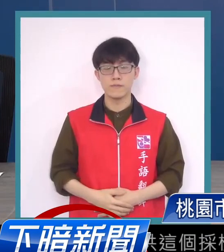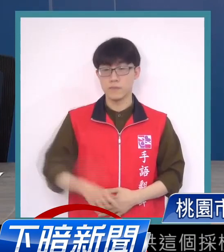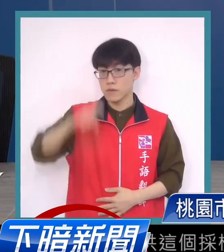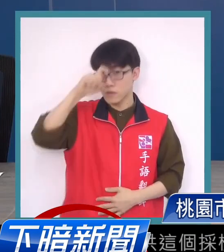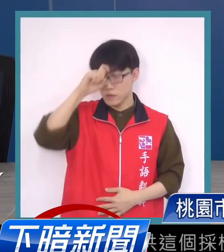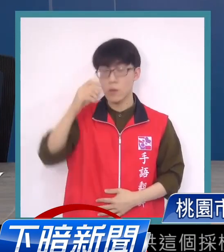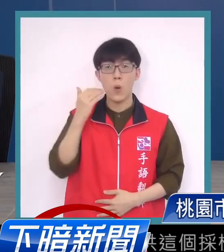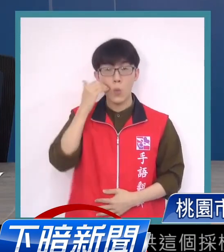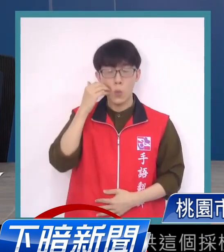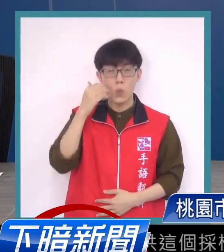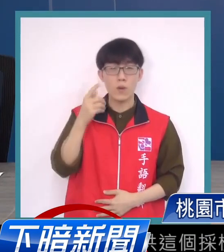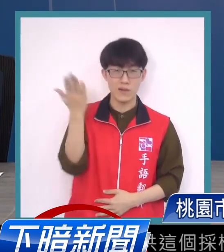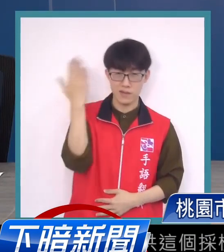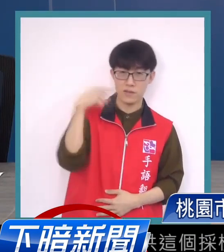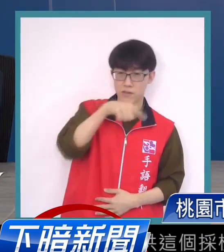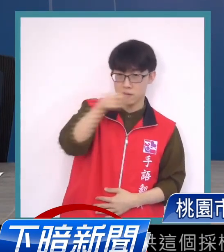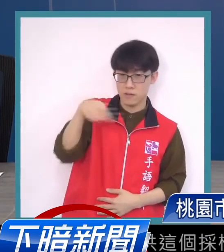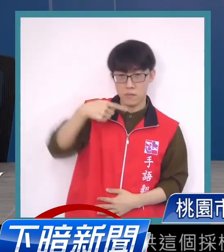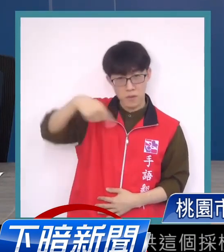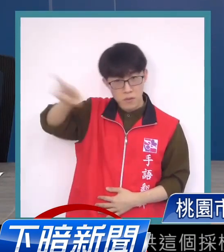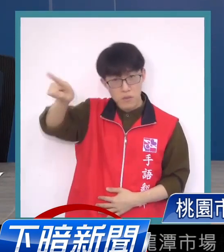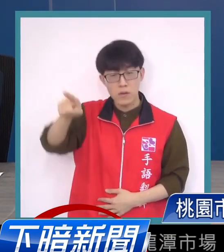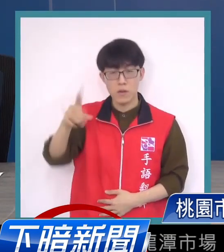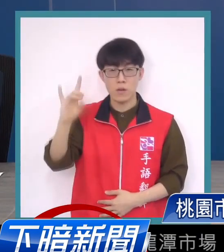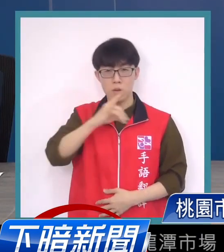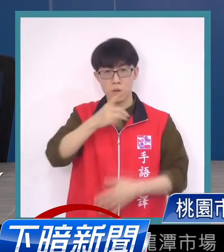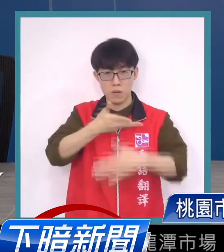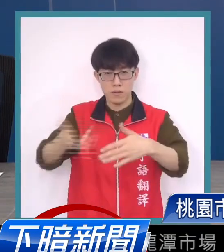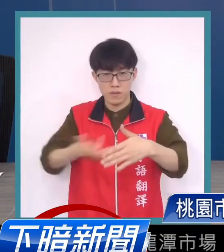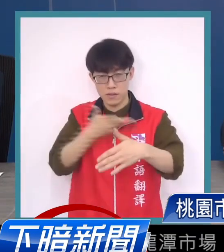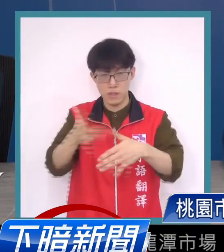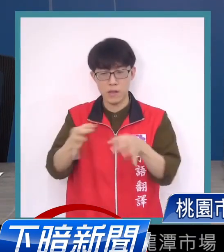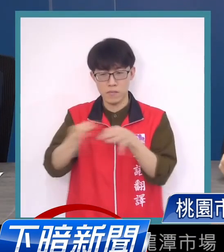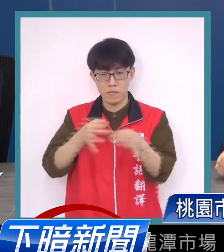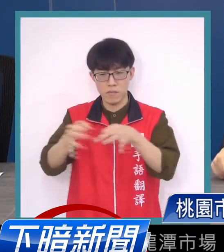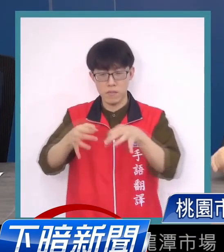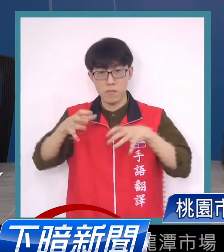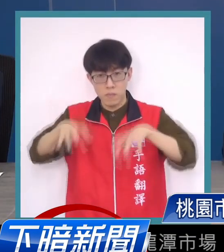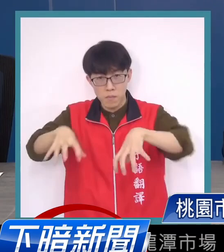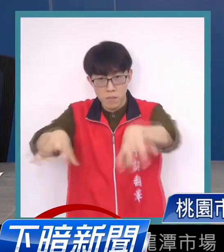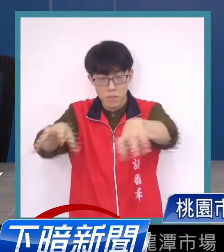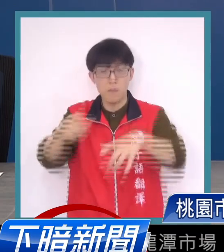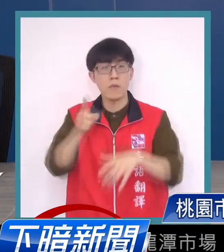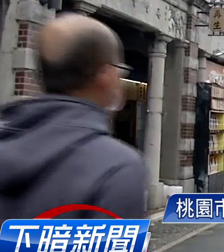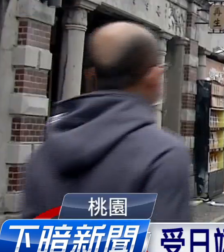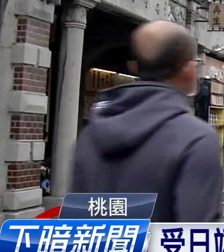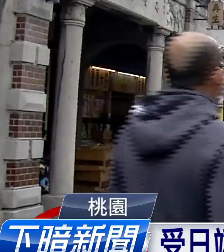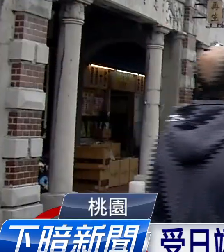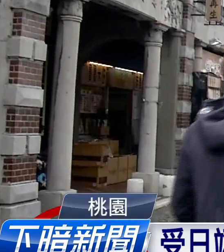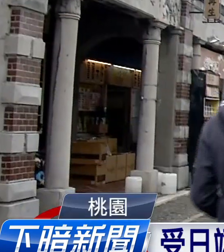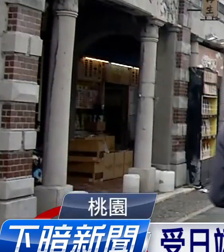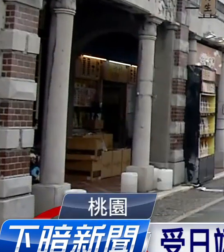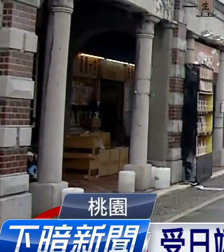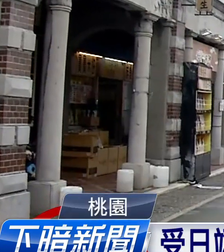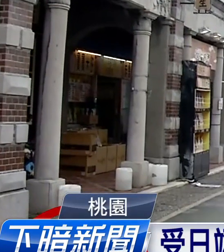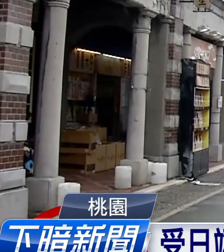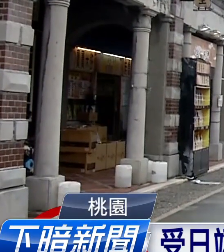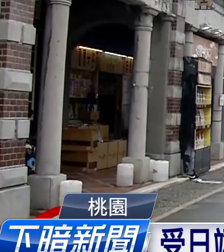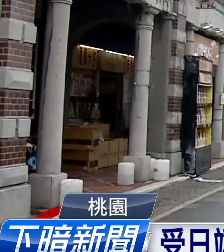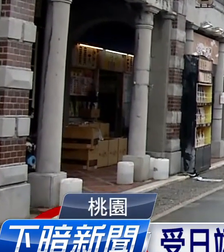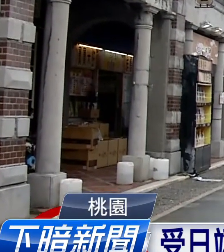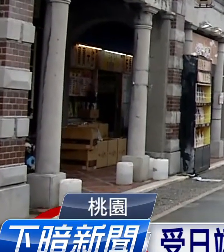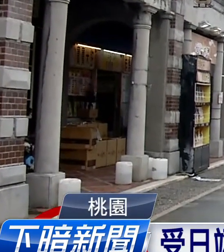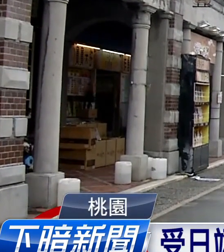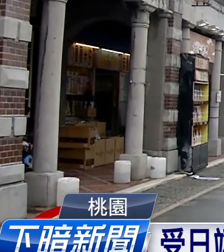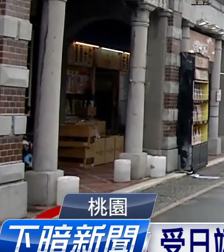个去过龙潭市场的这个采买的民众以及摊商， 都要站出来裁剪。 过年原本人真多，